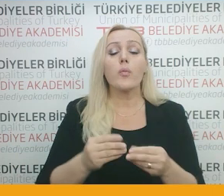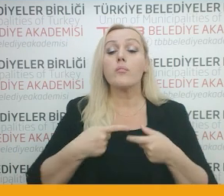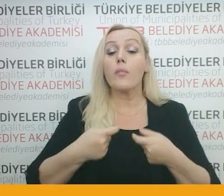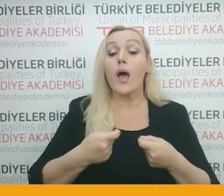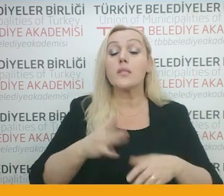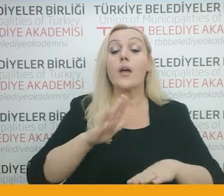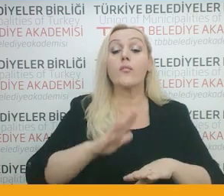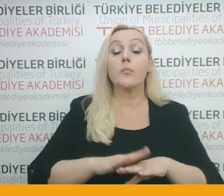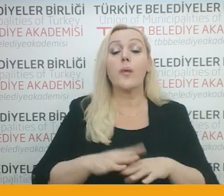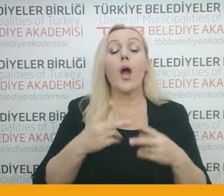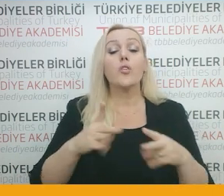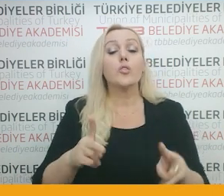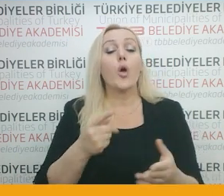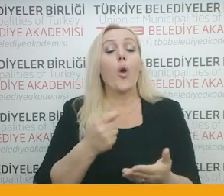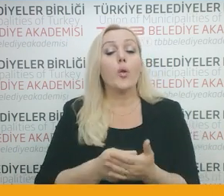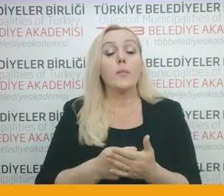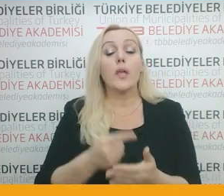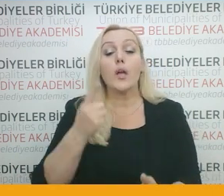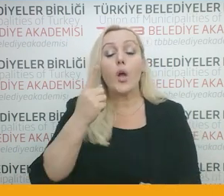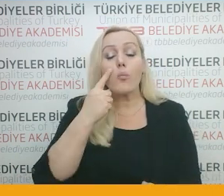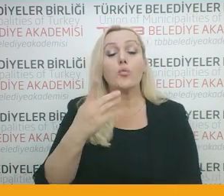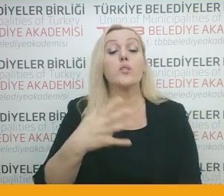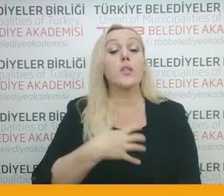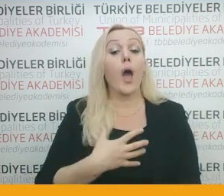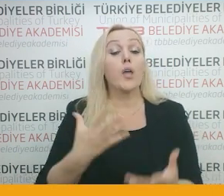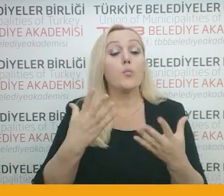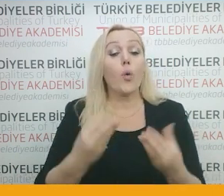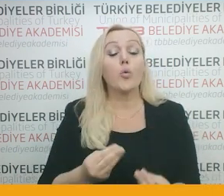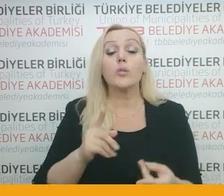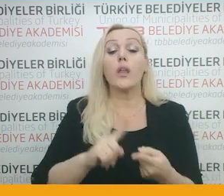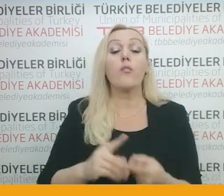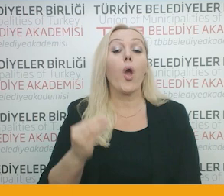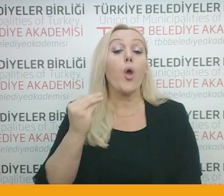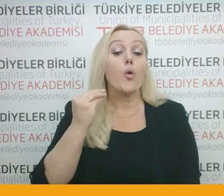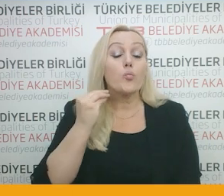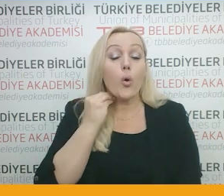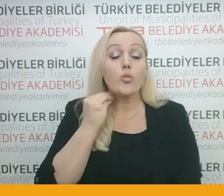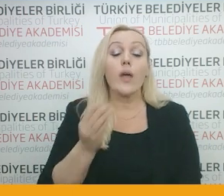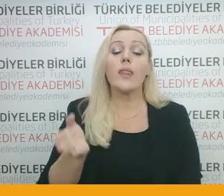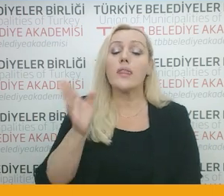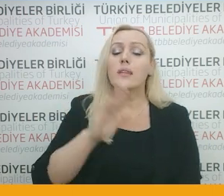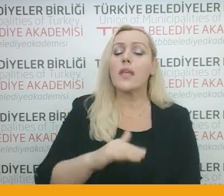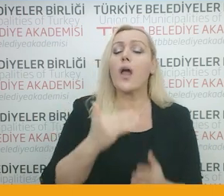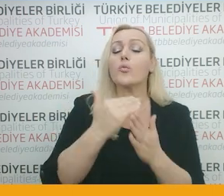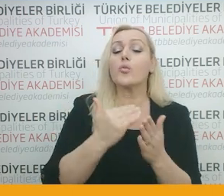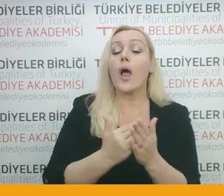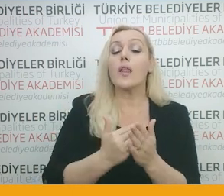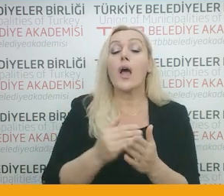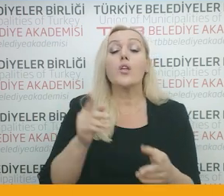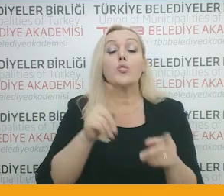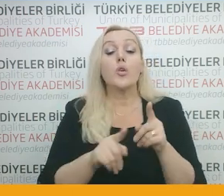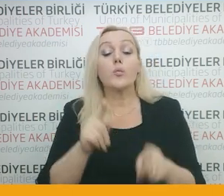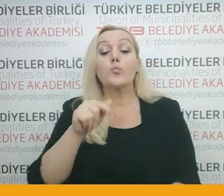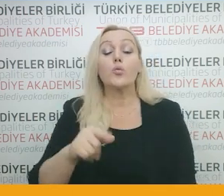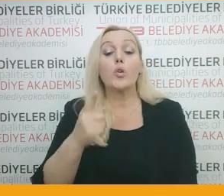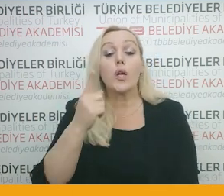yapılması, açıkların finansmanı, kamunun varlık ve borçlarının ve diğer yükümlülüklerin yönetimi. Bunu bize kamu